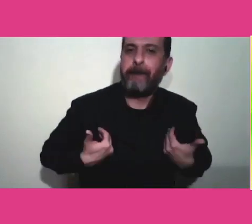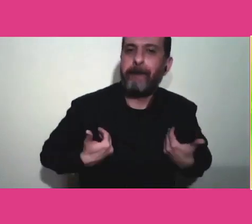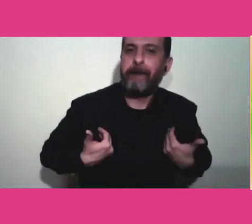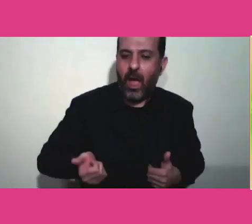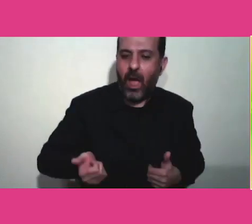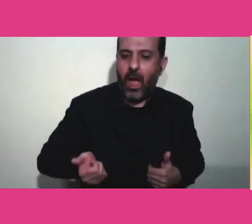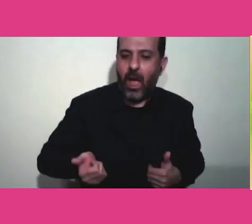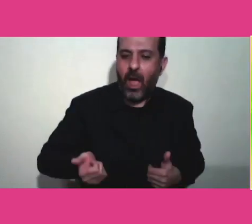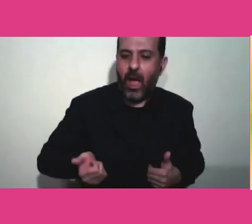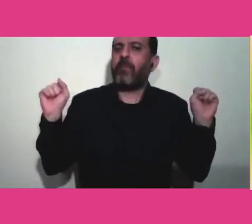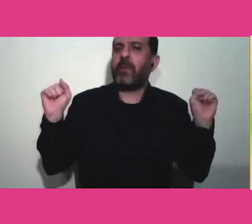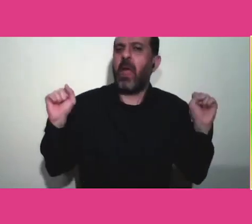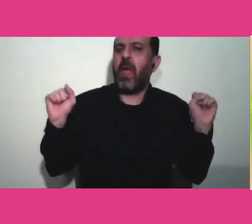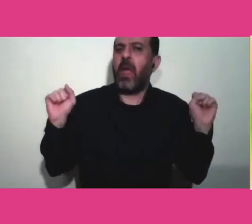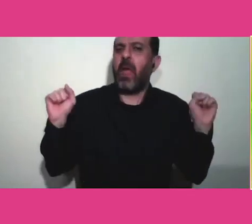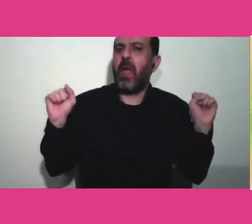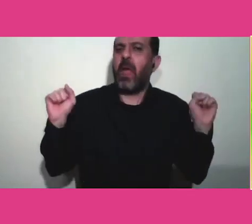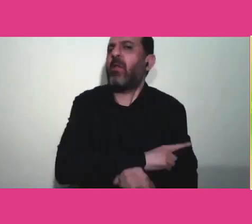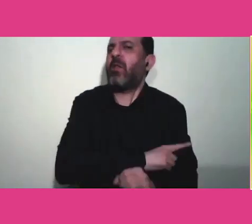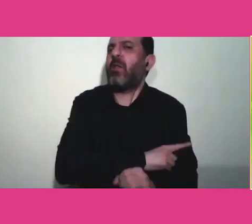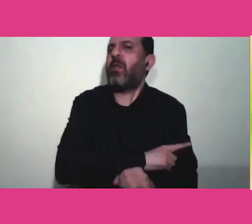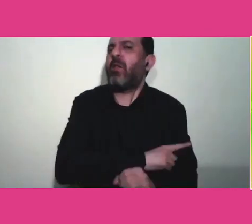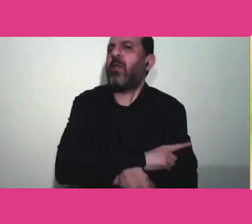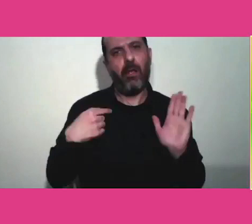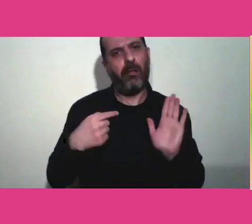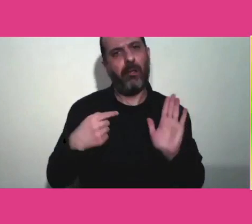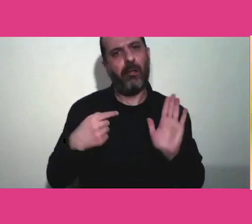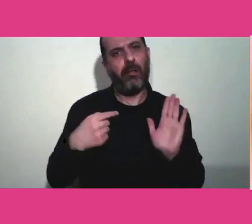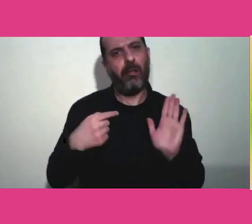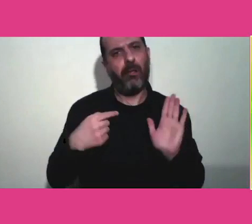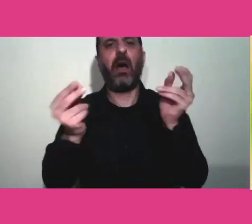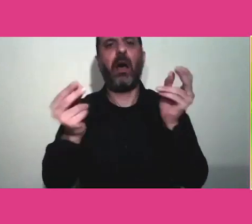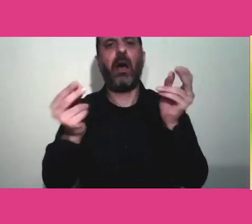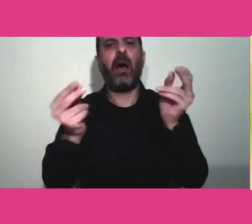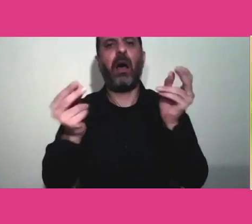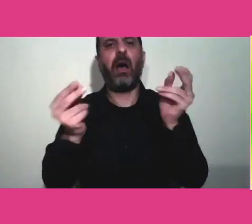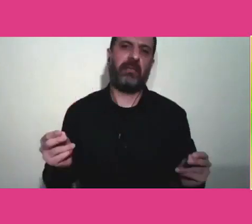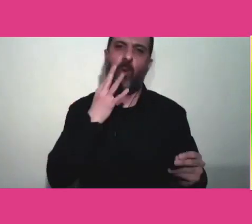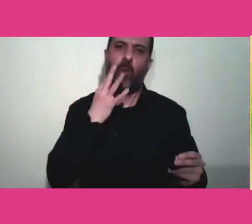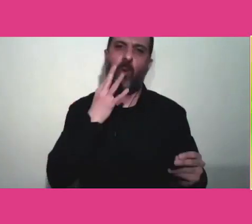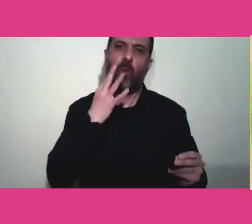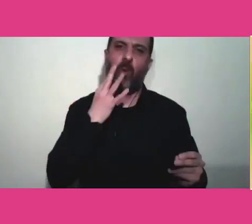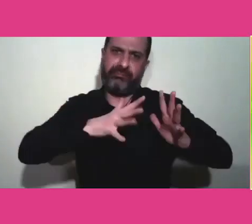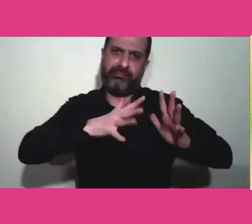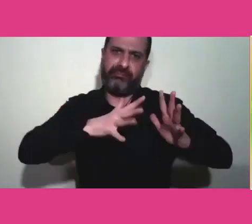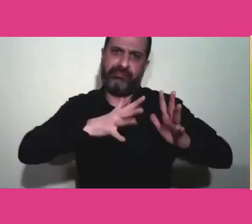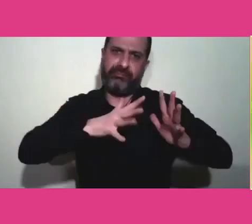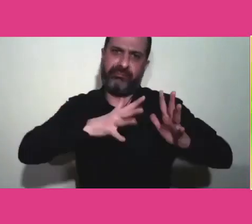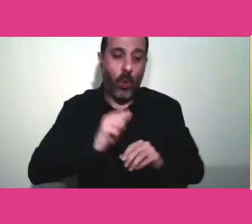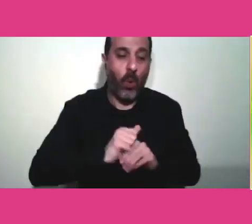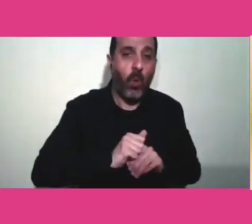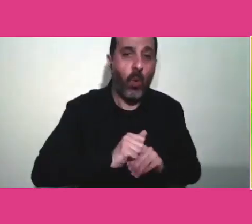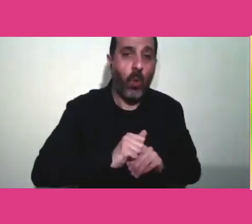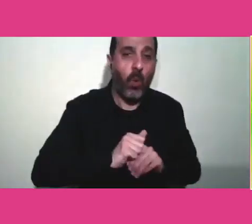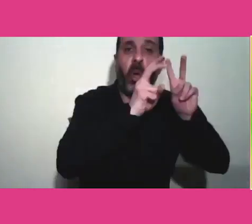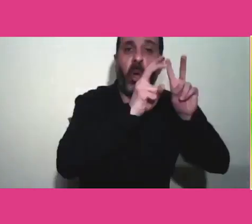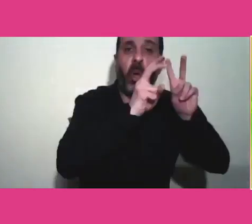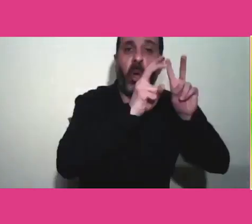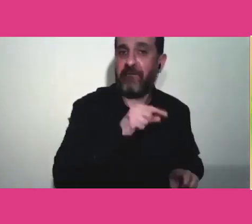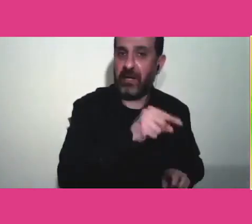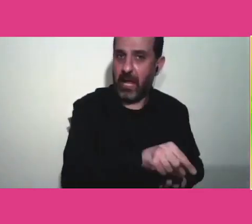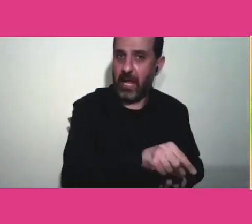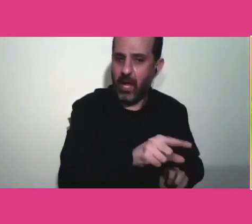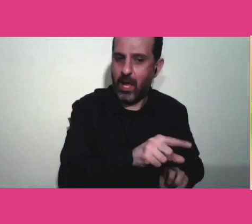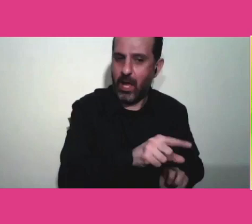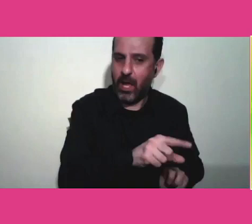Τα αποτελέσματα θα παραθέσω μόνο, καθώς είναι πάρα πολύ μεγάλες. Έτσι λοιπόν, στην πρώτη έρευνα διαπίστωσαν ότι ενώ έπαιζαν